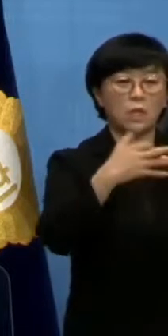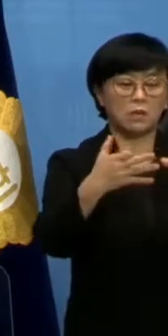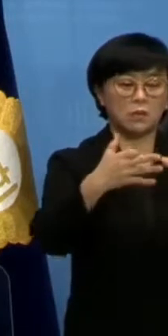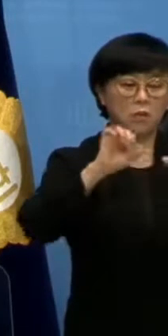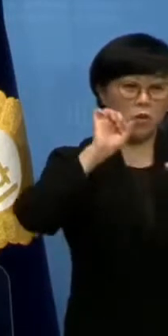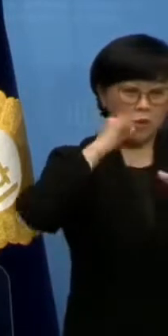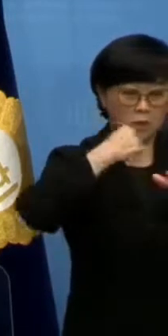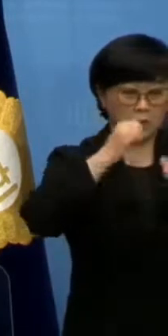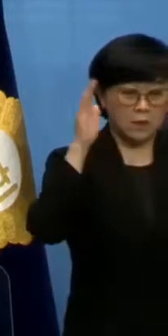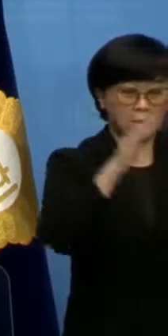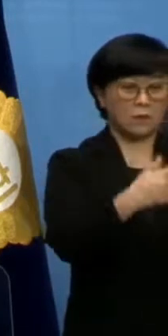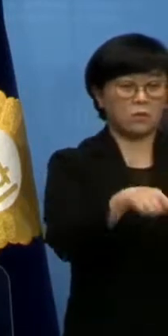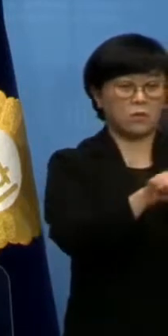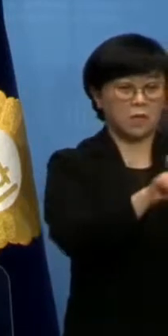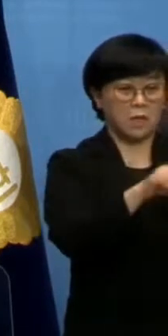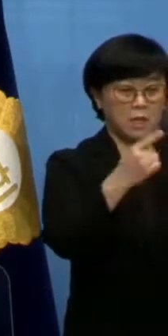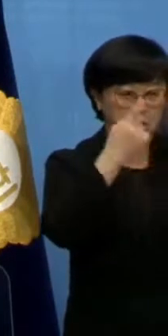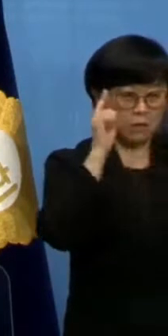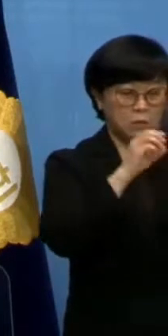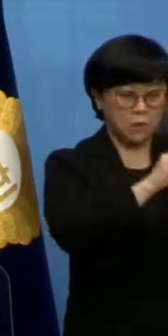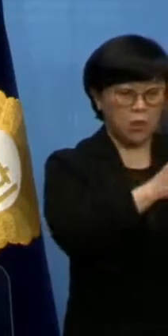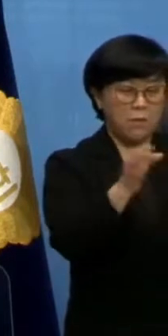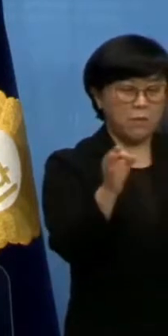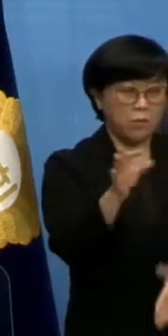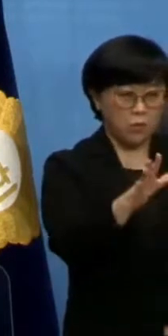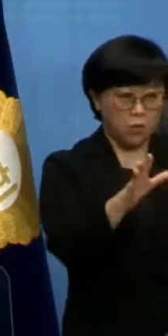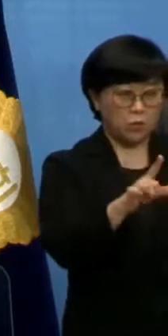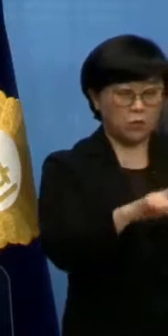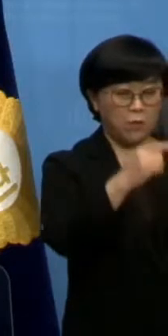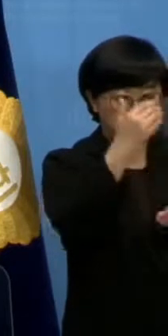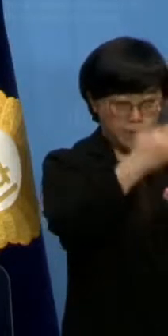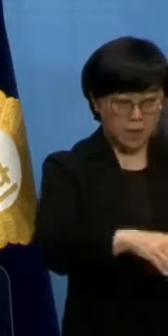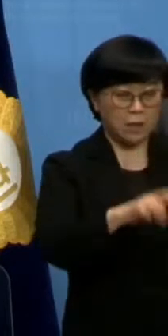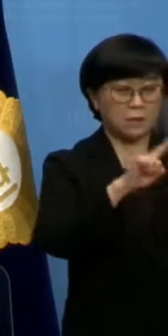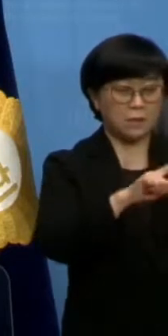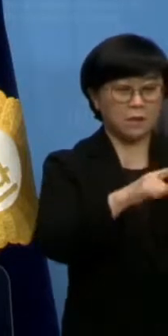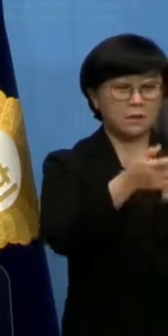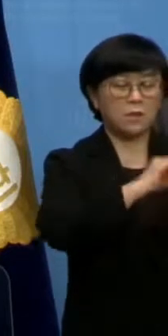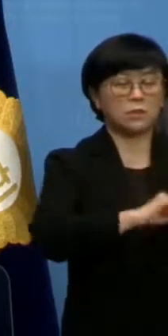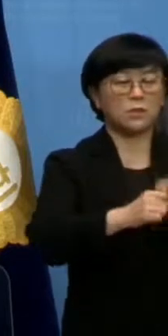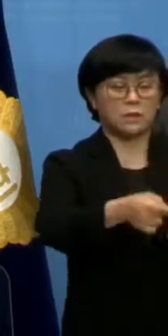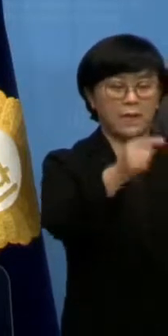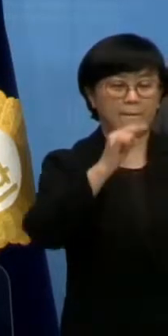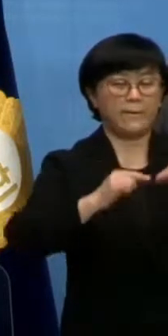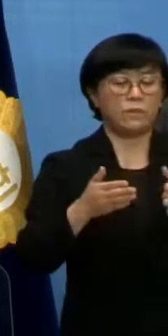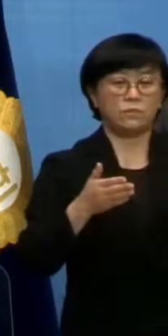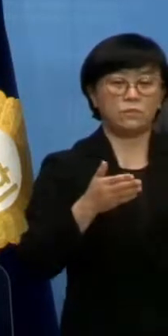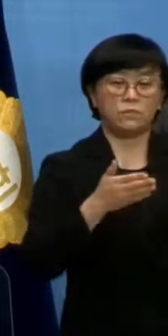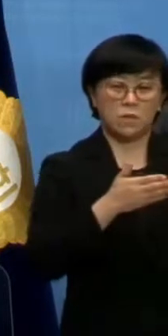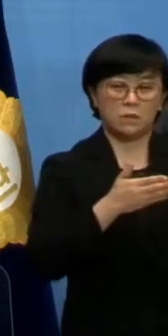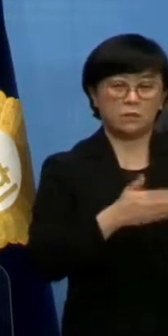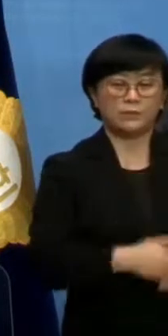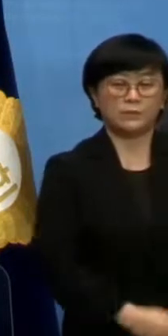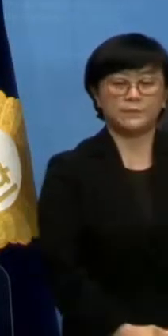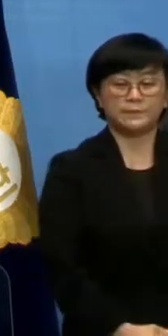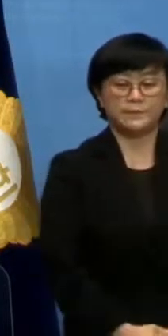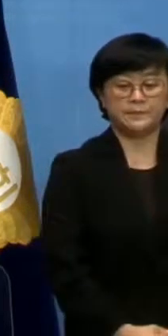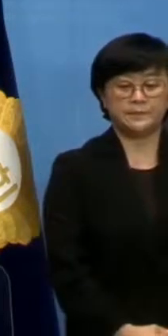어려운 학생들을 위해 등록금 면제, 감액에 적극적으로 동참해 주시길